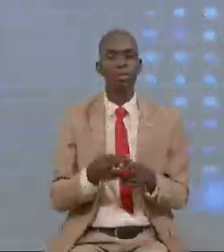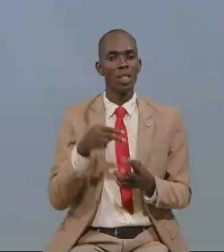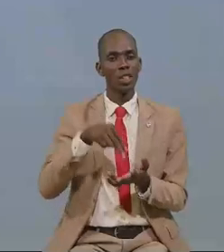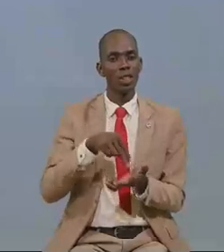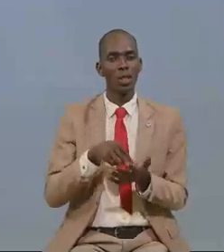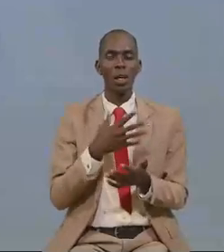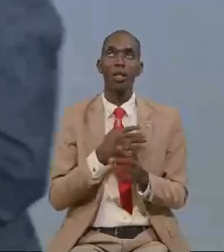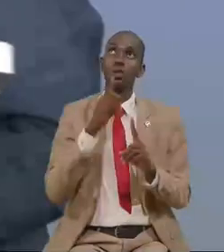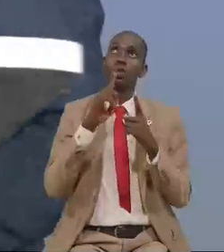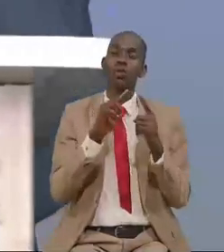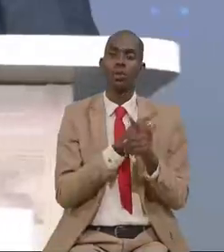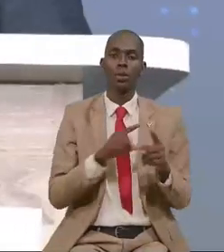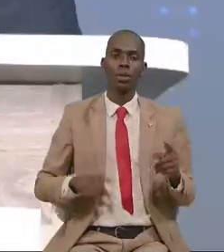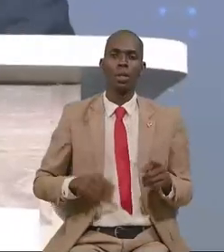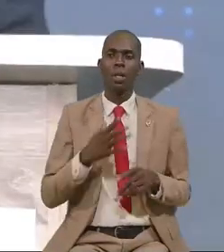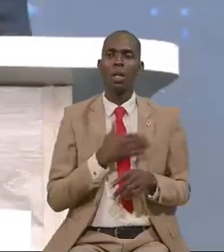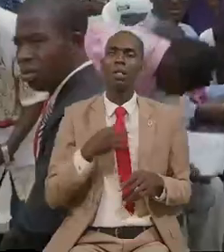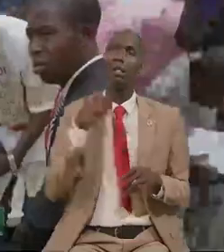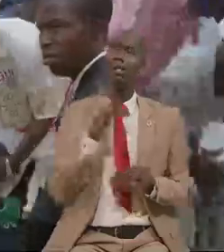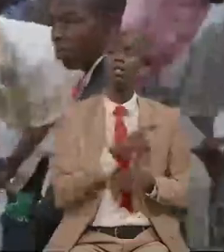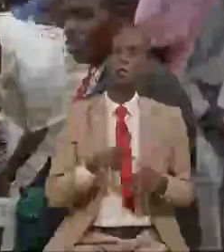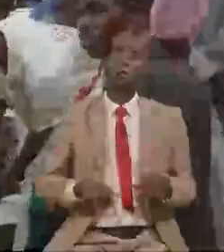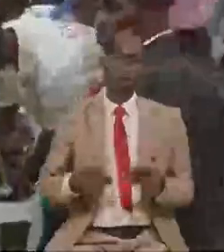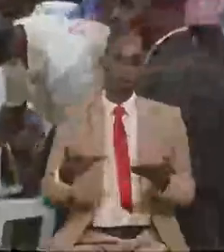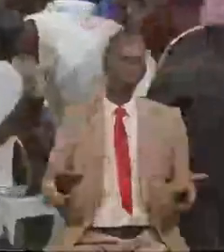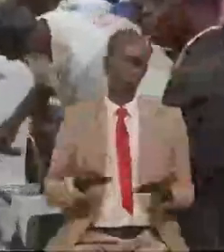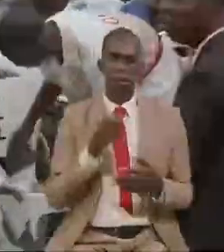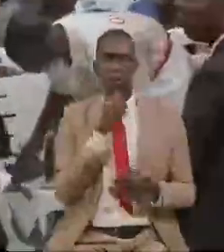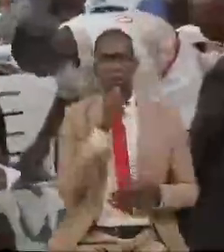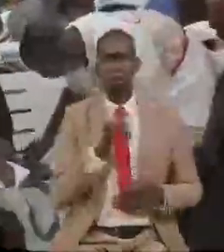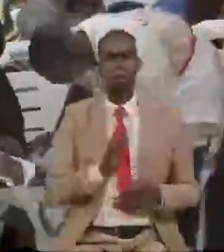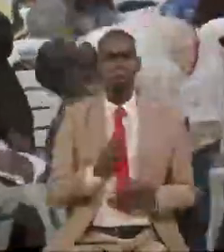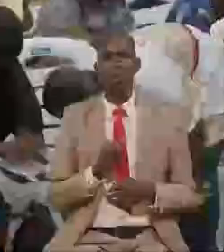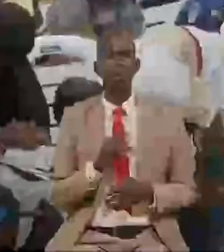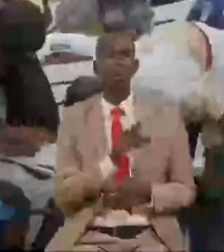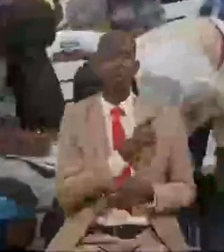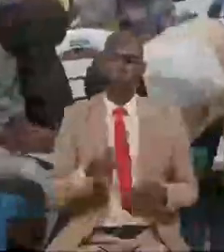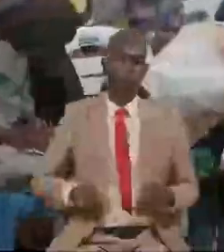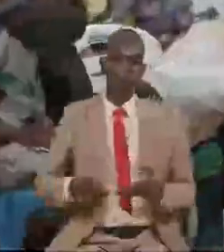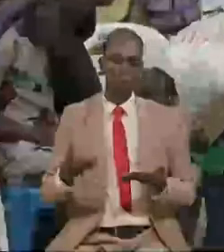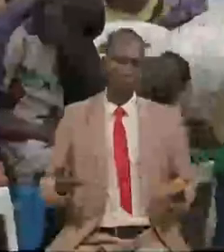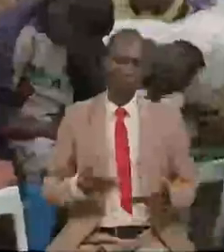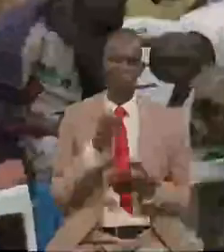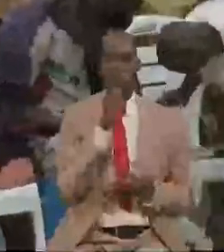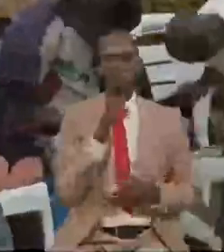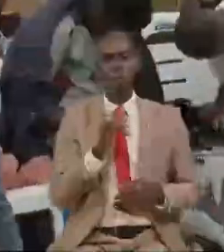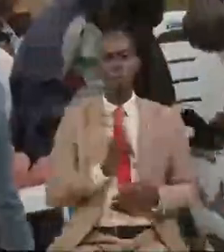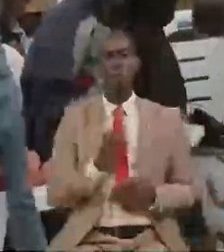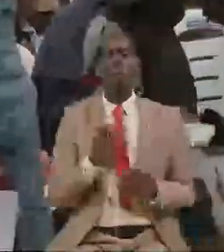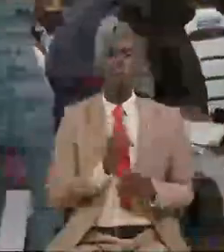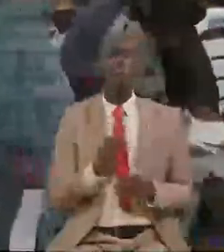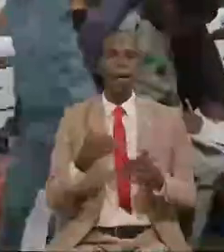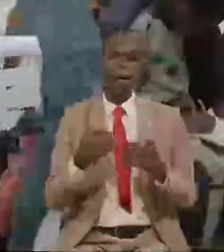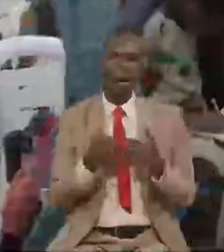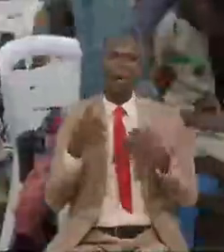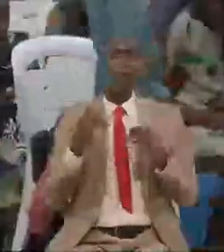parle au Seigneur. Dis, Seigneur, me voici. Seigneur, me voici. J'ai la